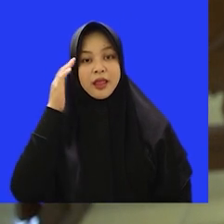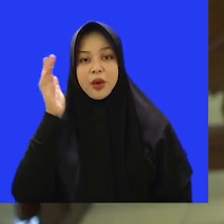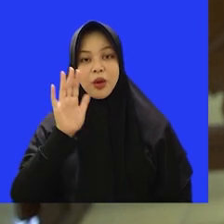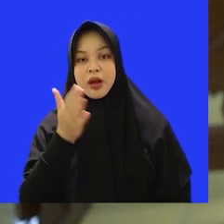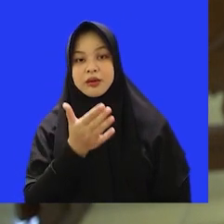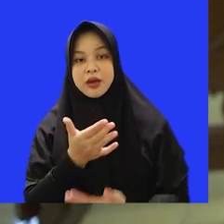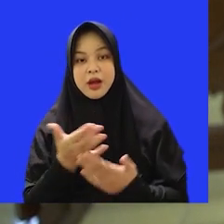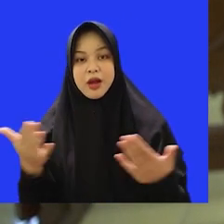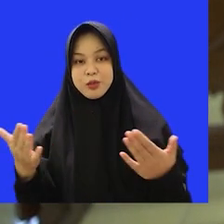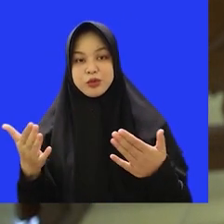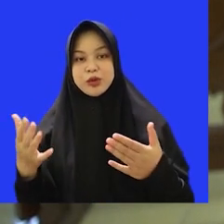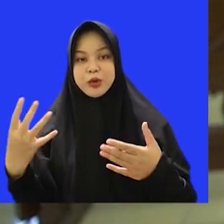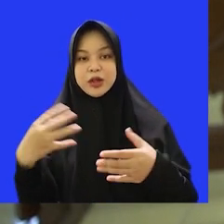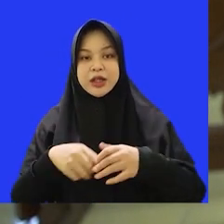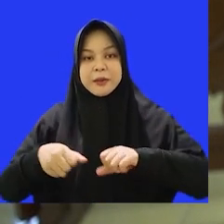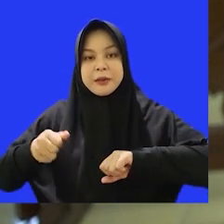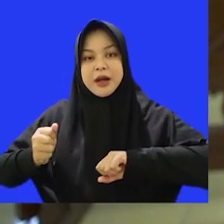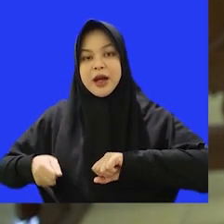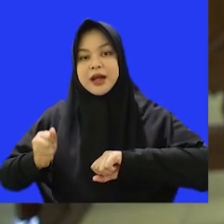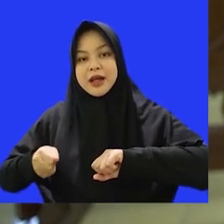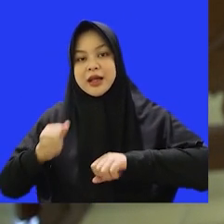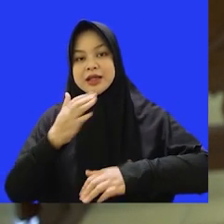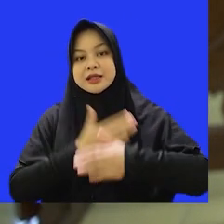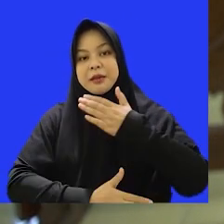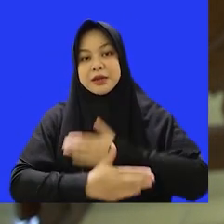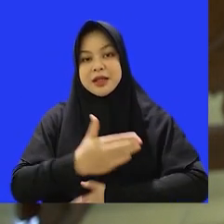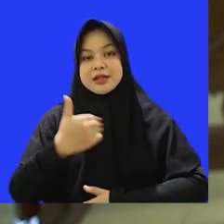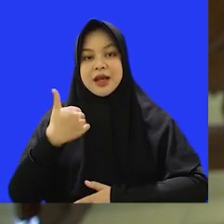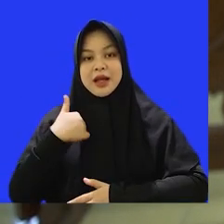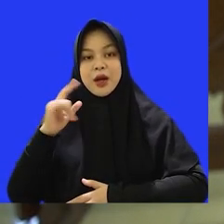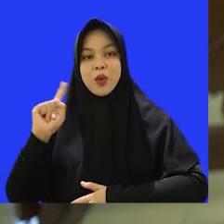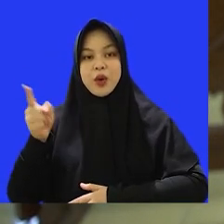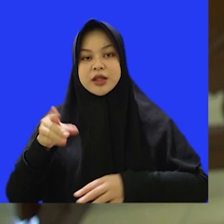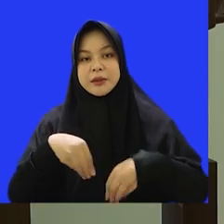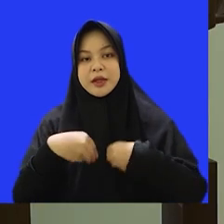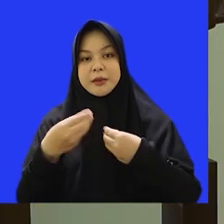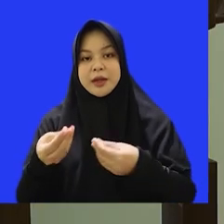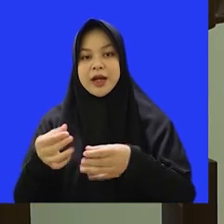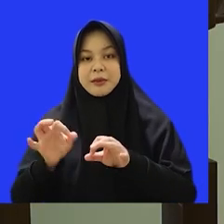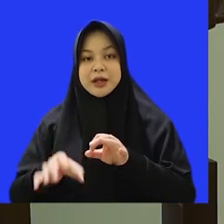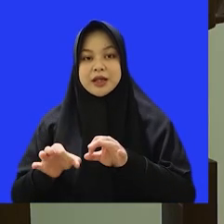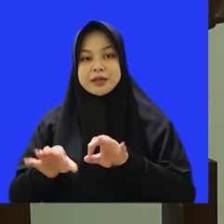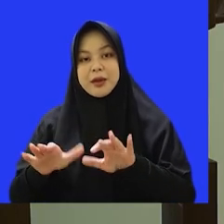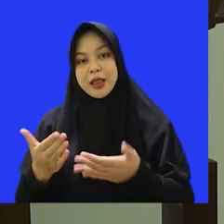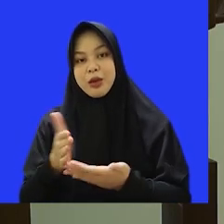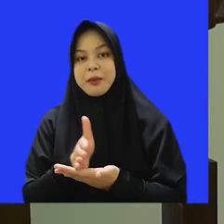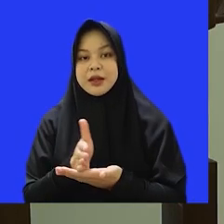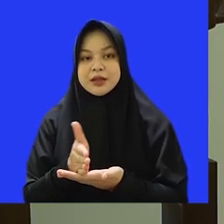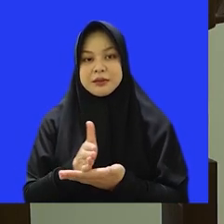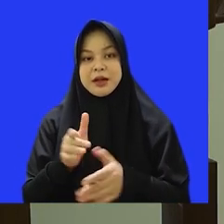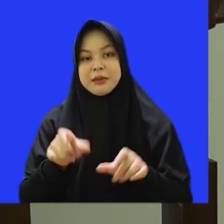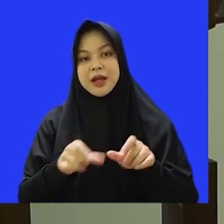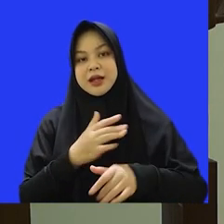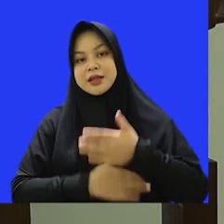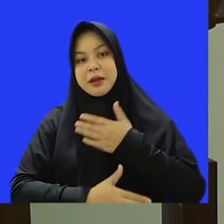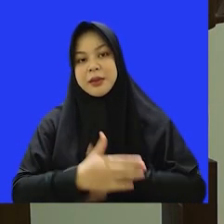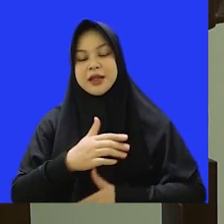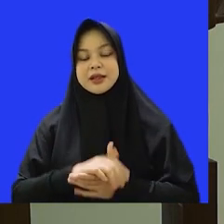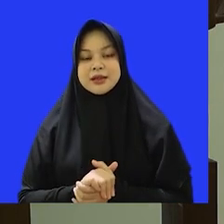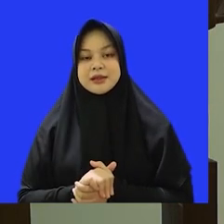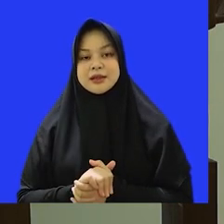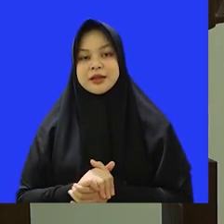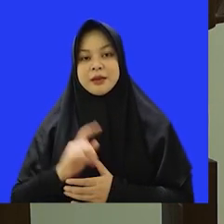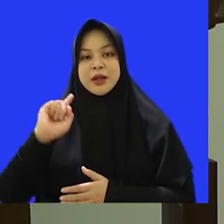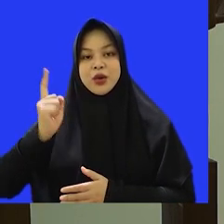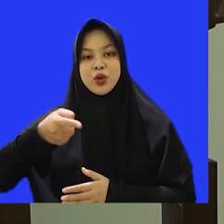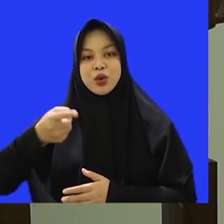Tahukah kamu, jika dalam peradilan disabilitas, ada kewajiban untuk menyediakan penerjemah disabilitas?